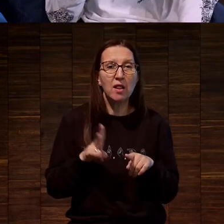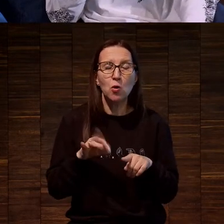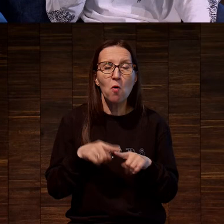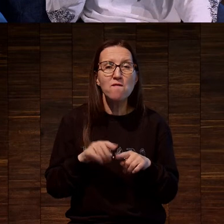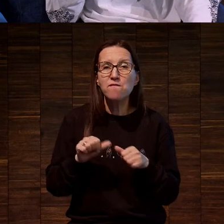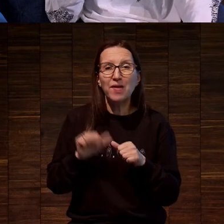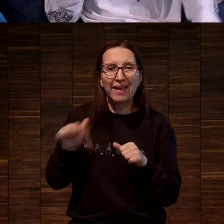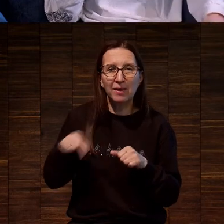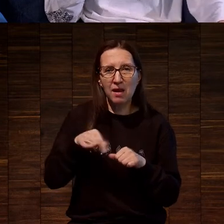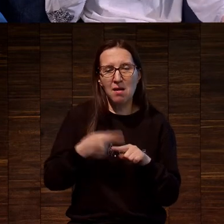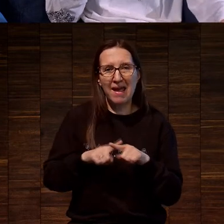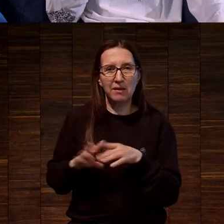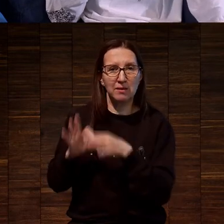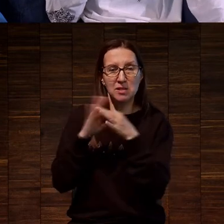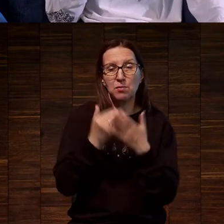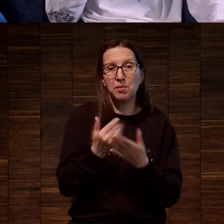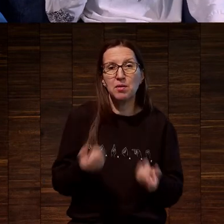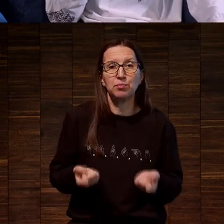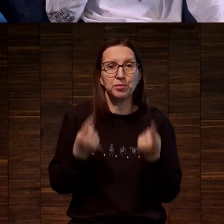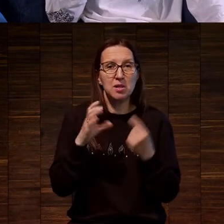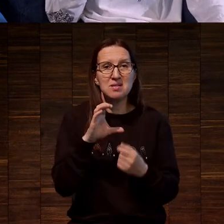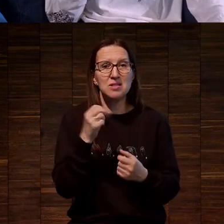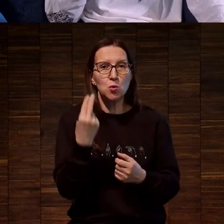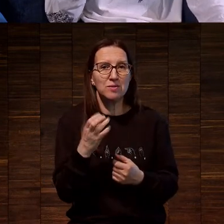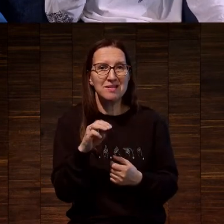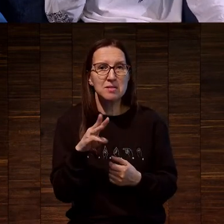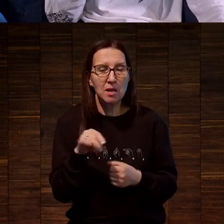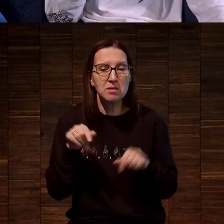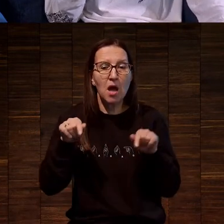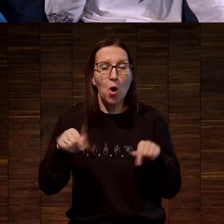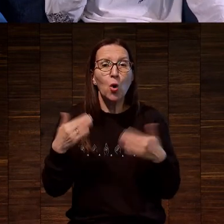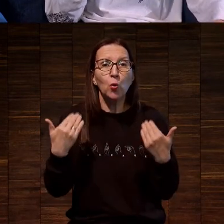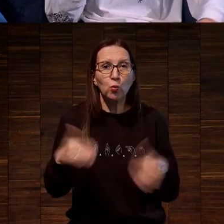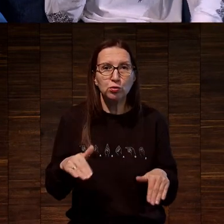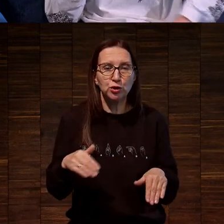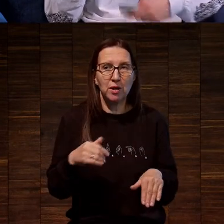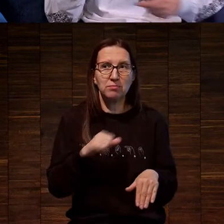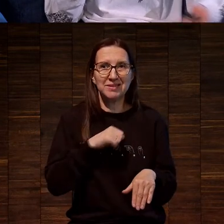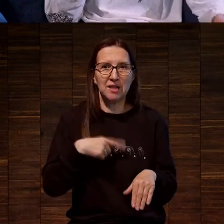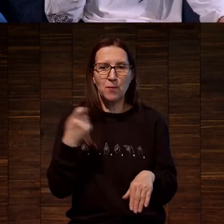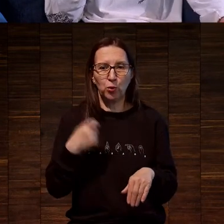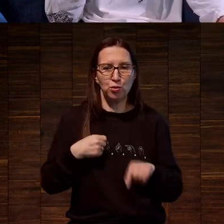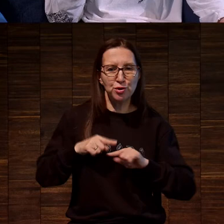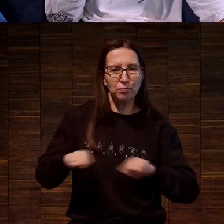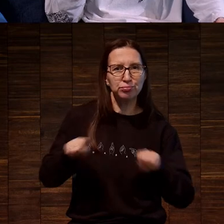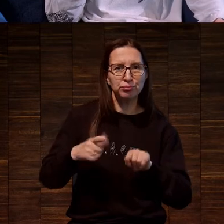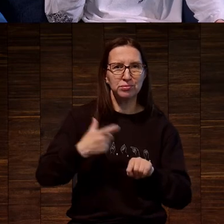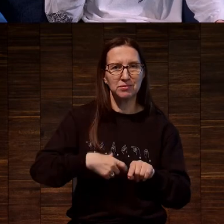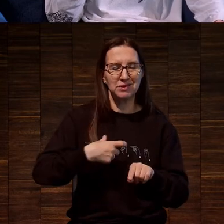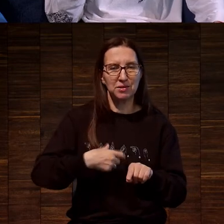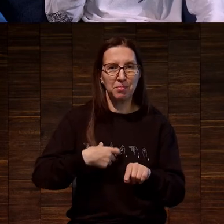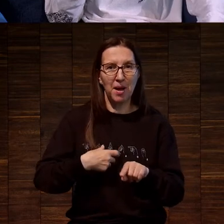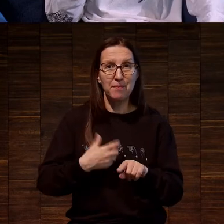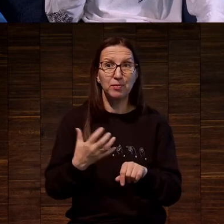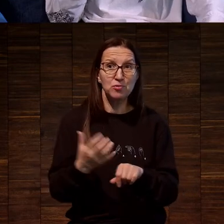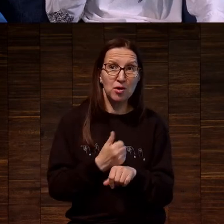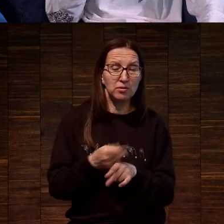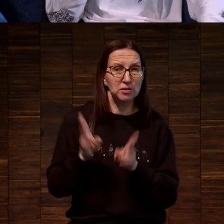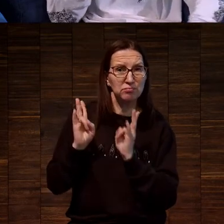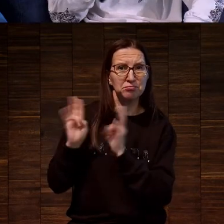например, соцсети становятся площадкой для самопродвижения. Художники, минуя все эти как раз галерейные